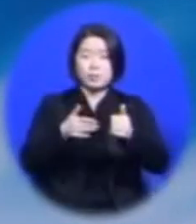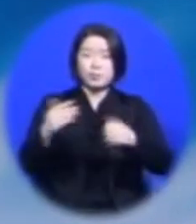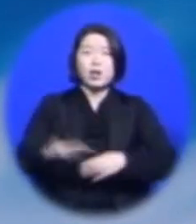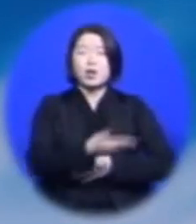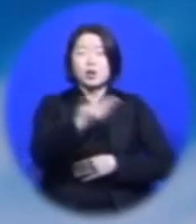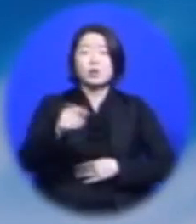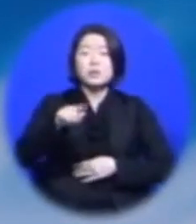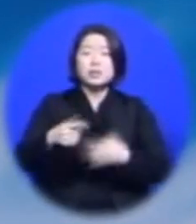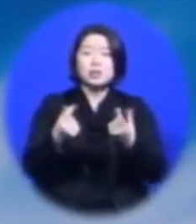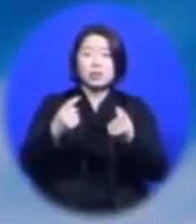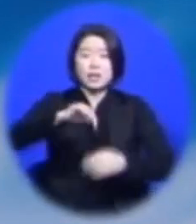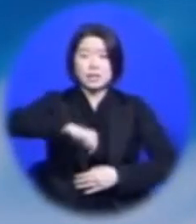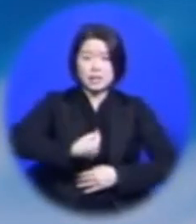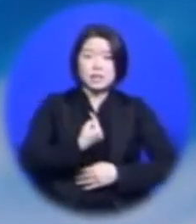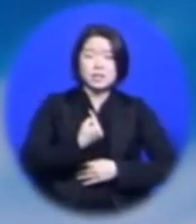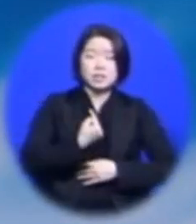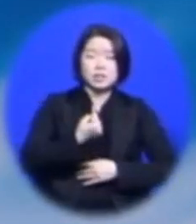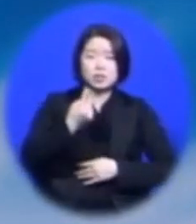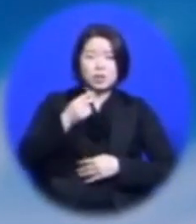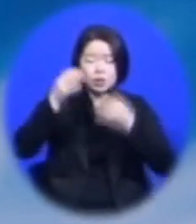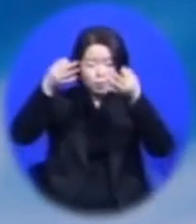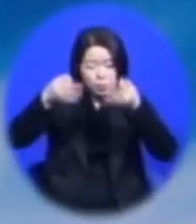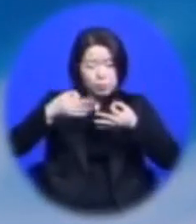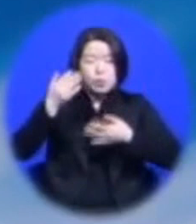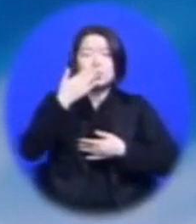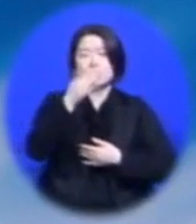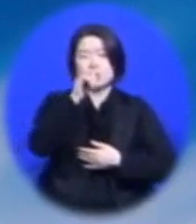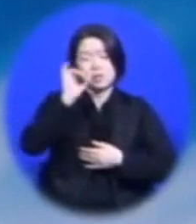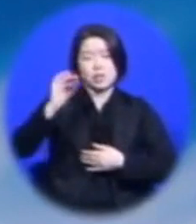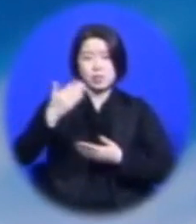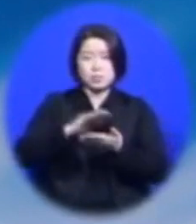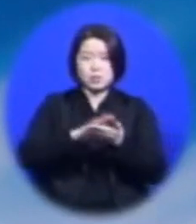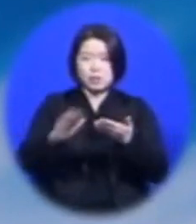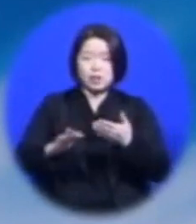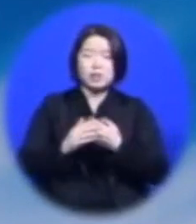여러분이 그렇게 여러분 자신을 돌아볼 수 있어야 합니다.